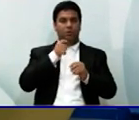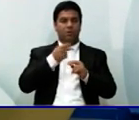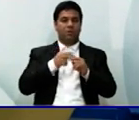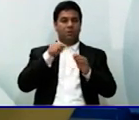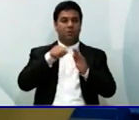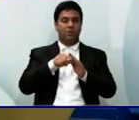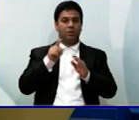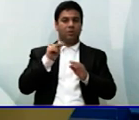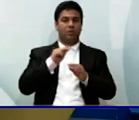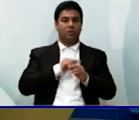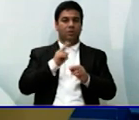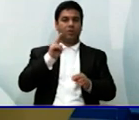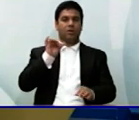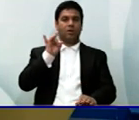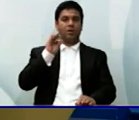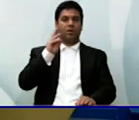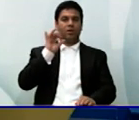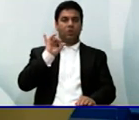в издательстве